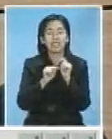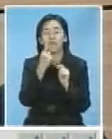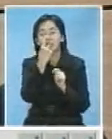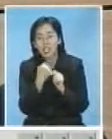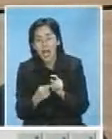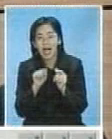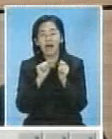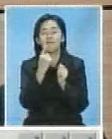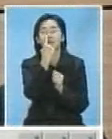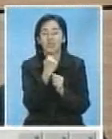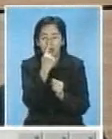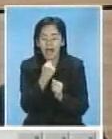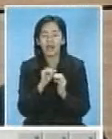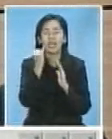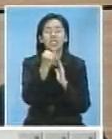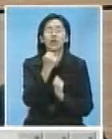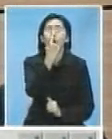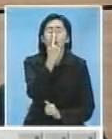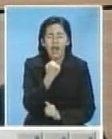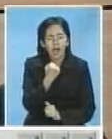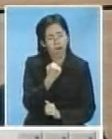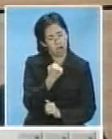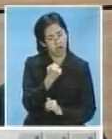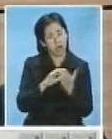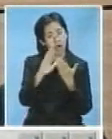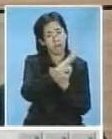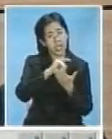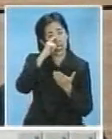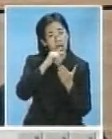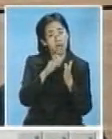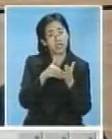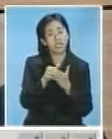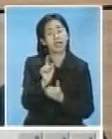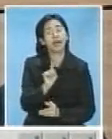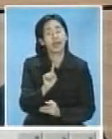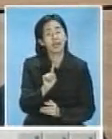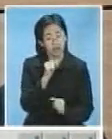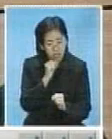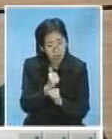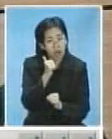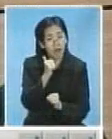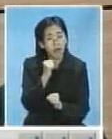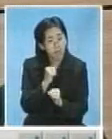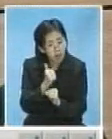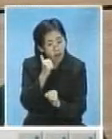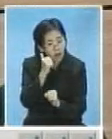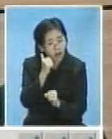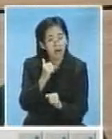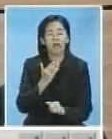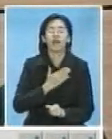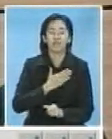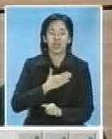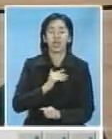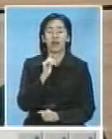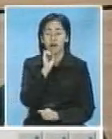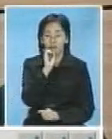แดงจังหวัดแดงก็จะมีคำถามอีกว่าแล้วประเทศไทยจะเป็นสีอะไรทำได้หรือคะเพราะฉะนั้นก็ต้องเรียนท่านว่